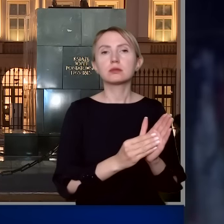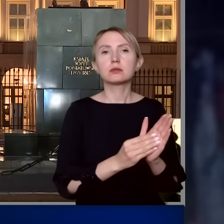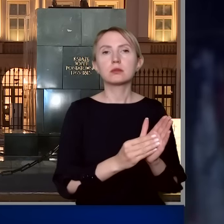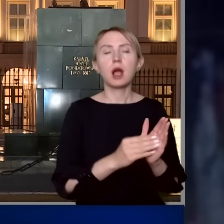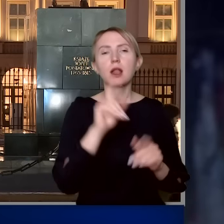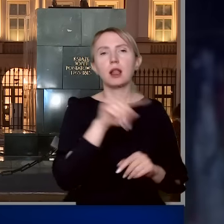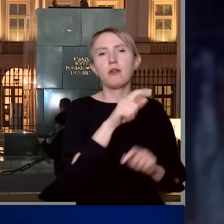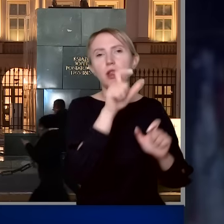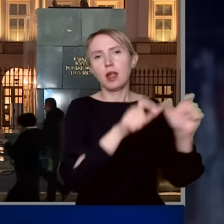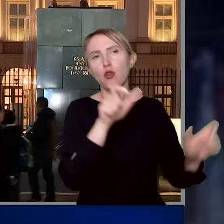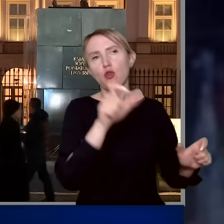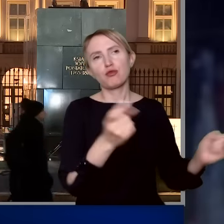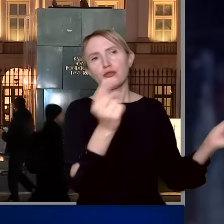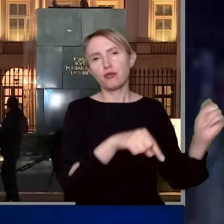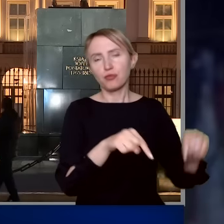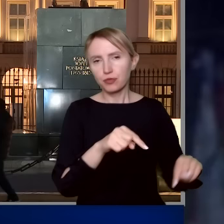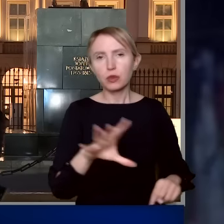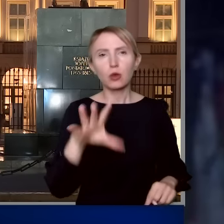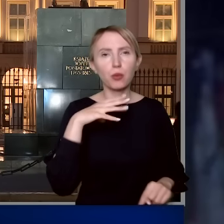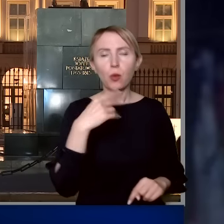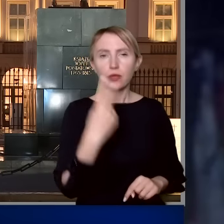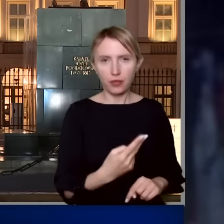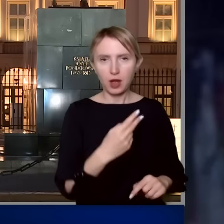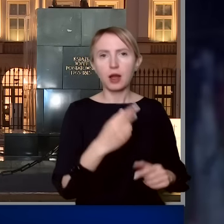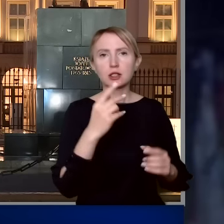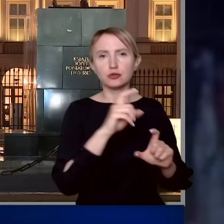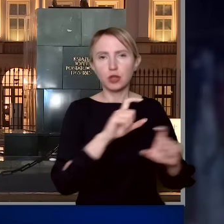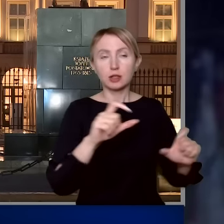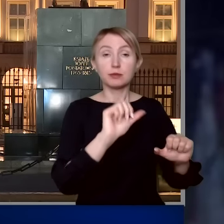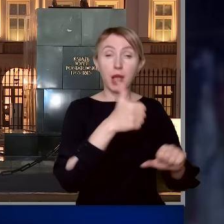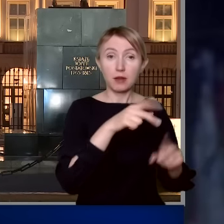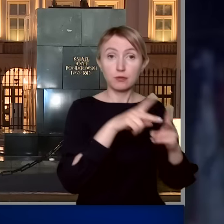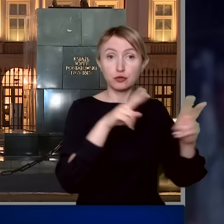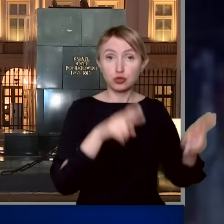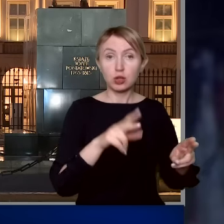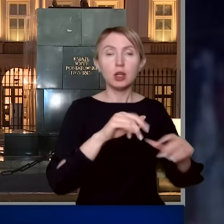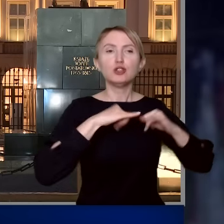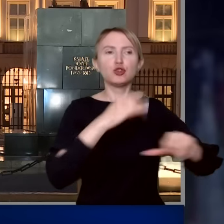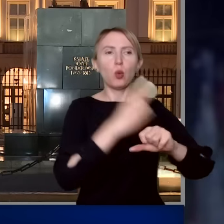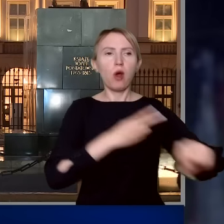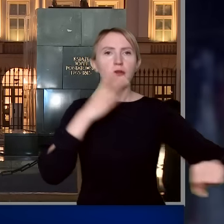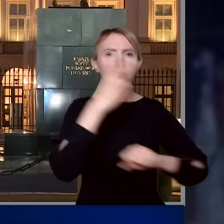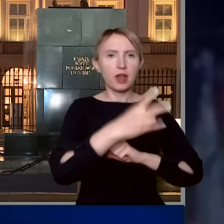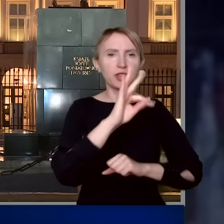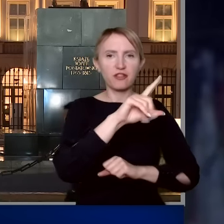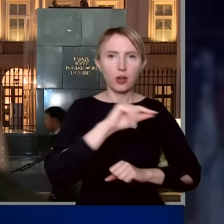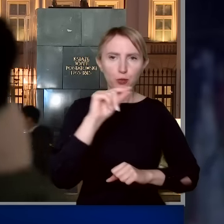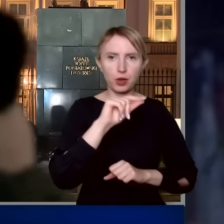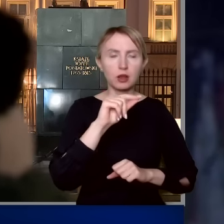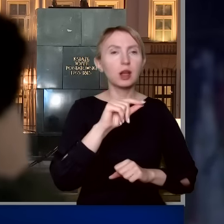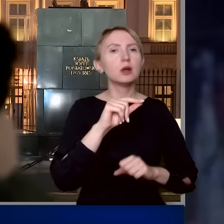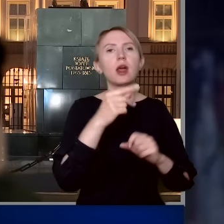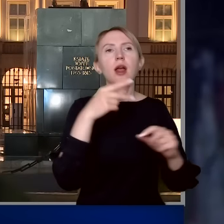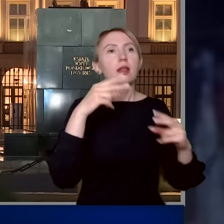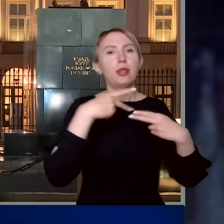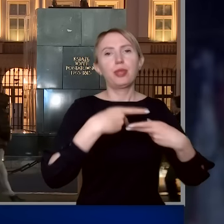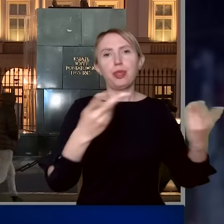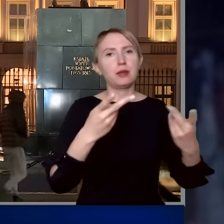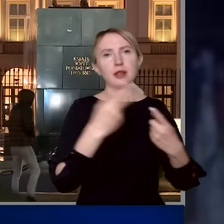likwidatorów. Przypomnijmy, że to było dwa momenty. Pierwszy to jest siłowe wejście do TVP, wyłączenie sygnału, gigantyczne